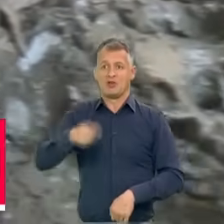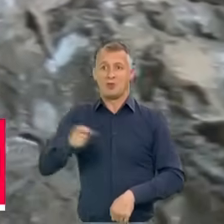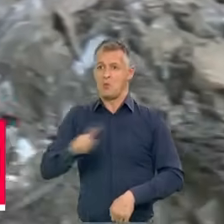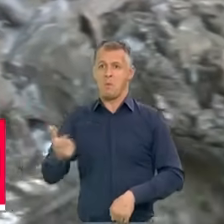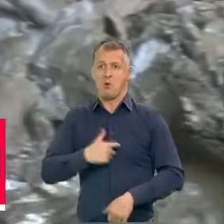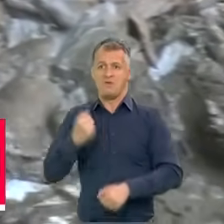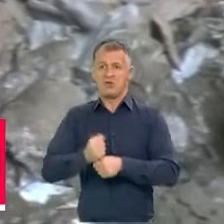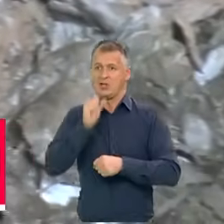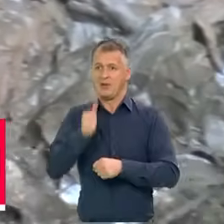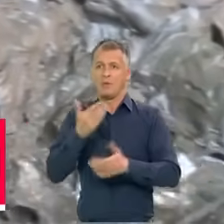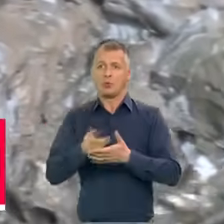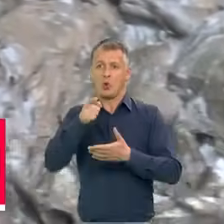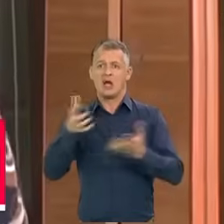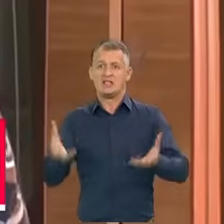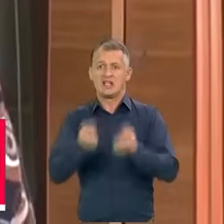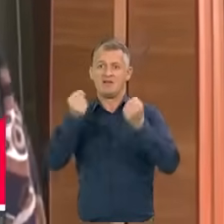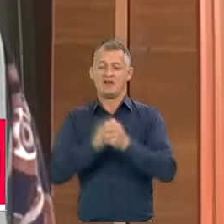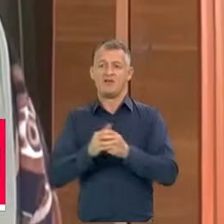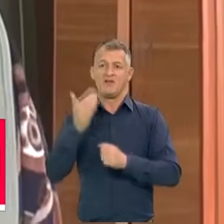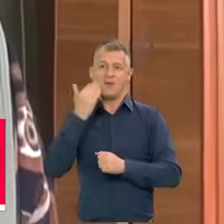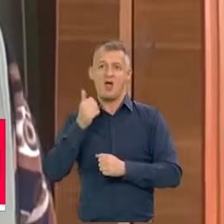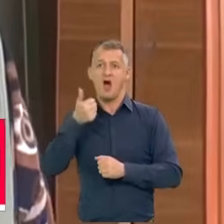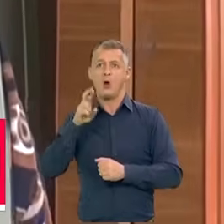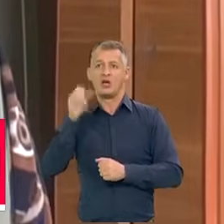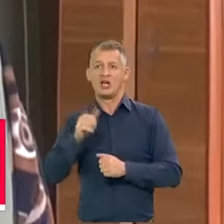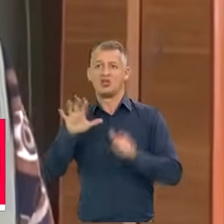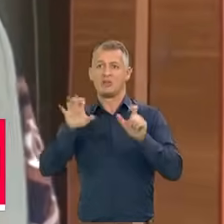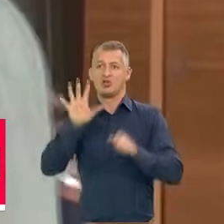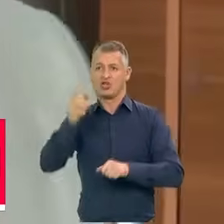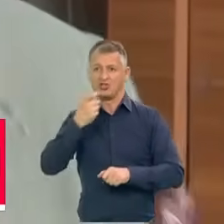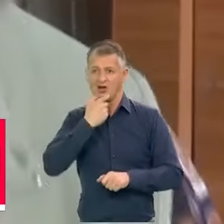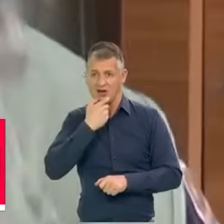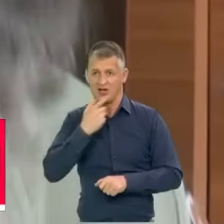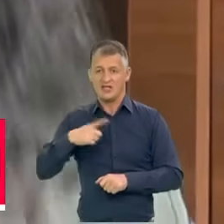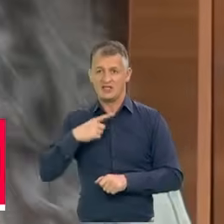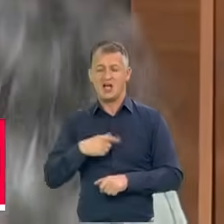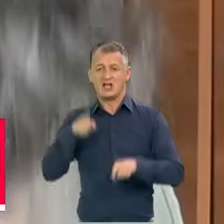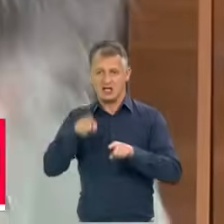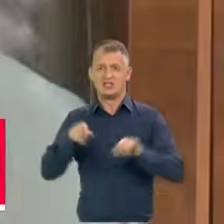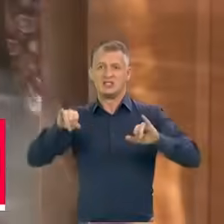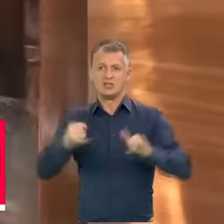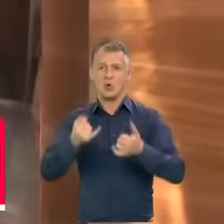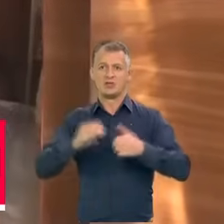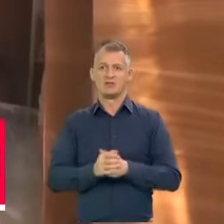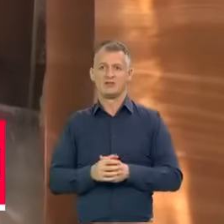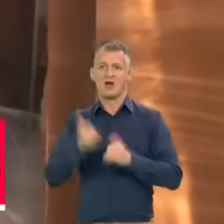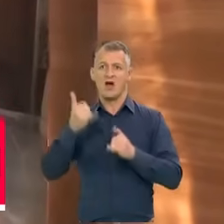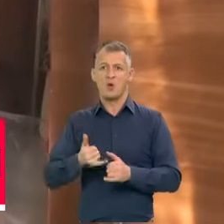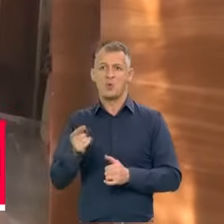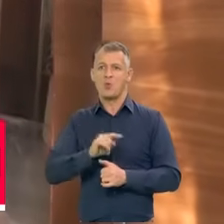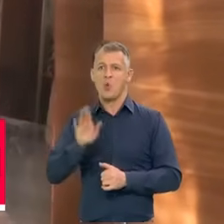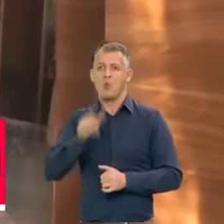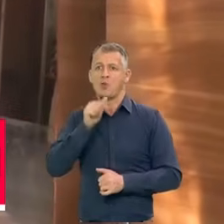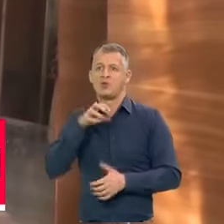nimic să le salveze doamna Aurica în vârstă de 75 de ani este în această situație acum N am unde să